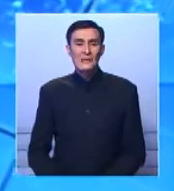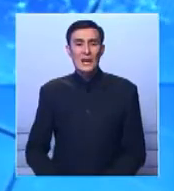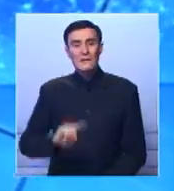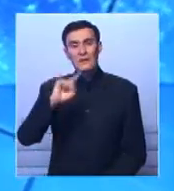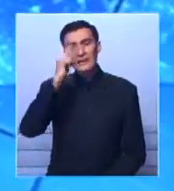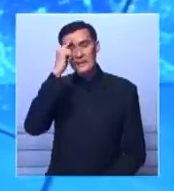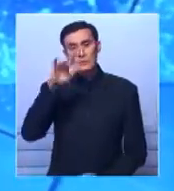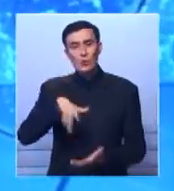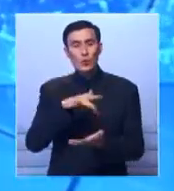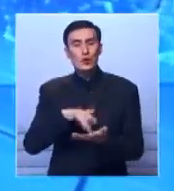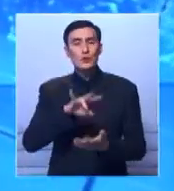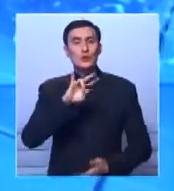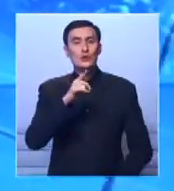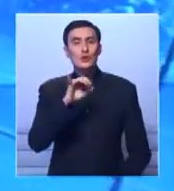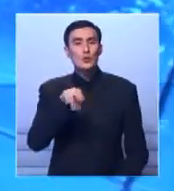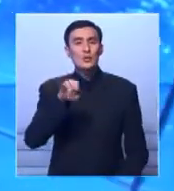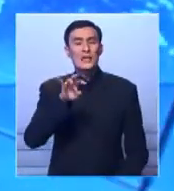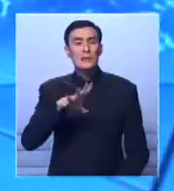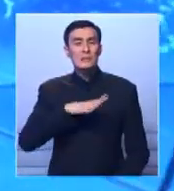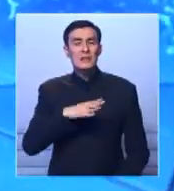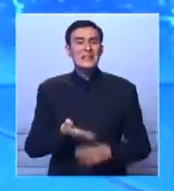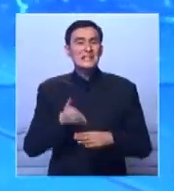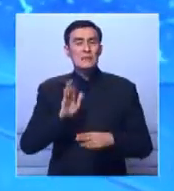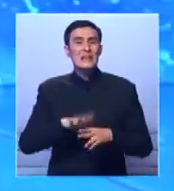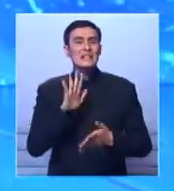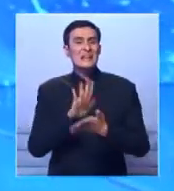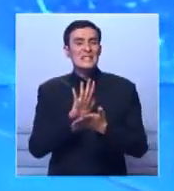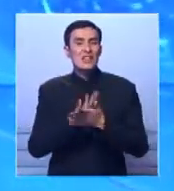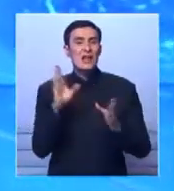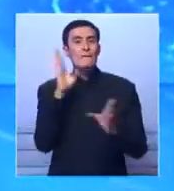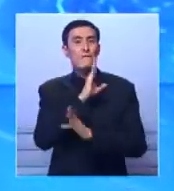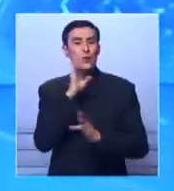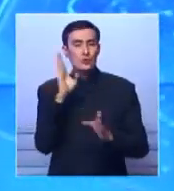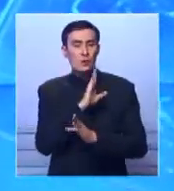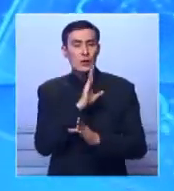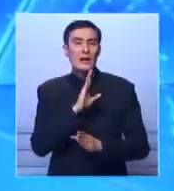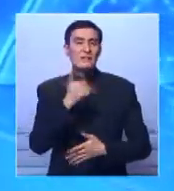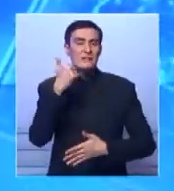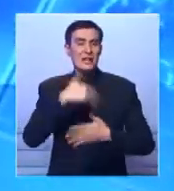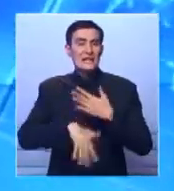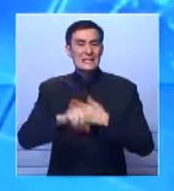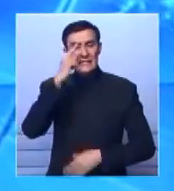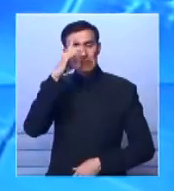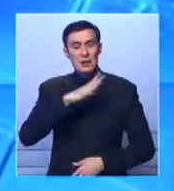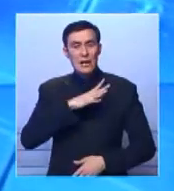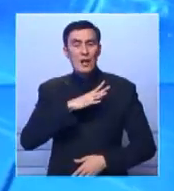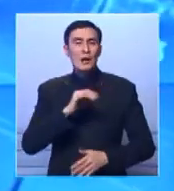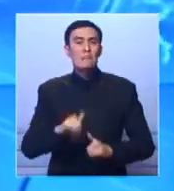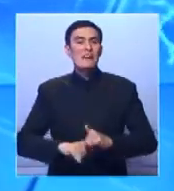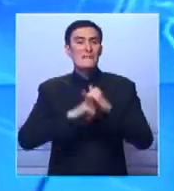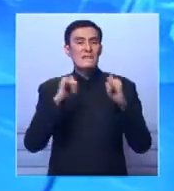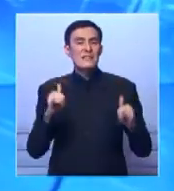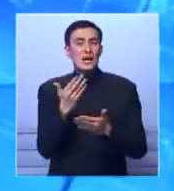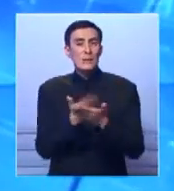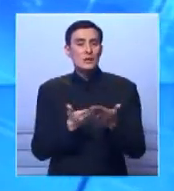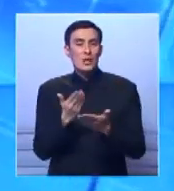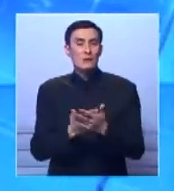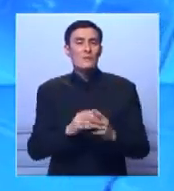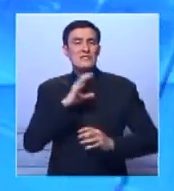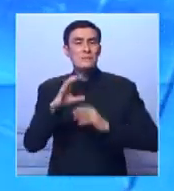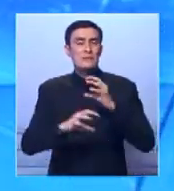А в Нью-Дели зафиксировали экстремальный уровень загрязнения воздуха. Показатель в индийской столице превысил норму, рекомендованную